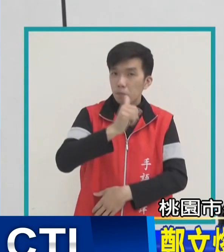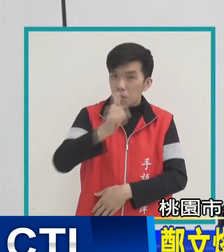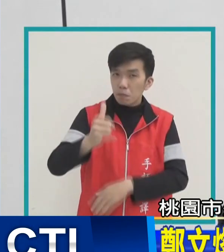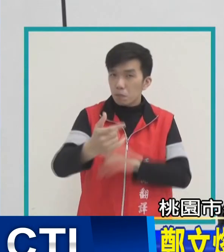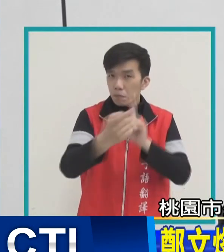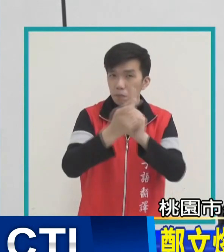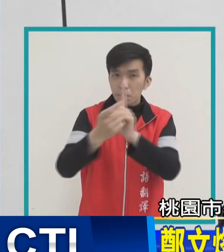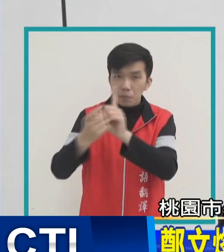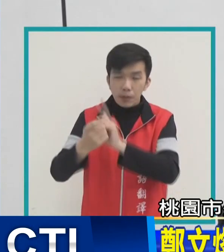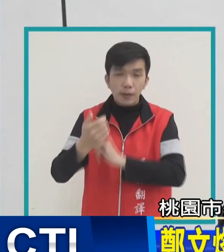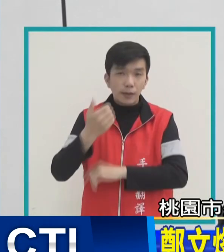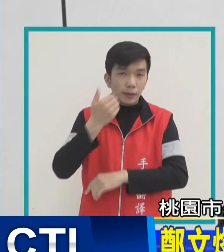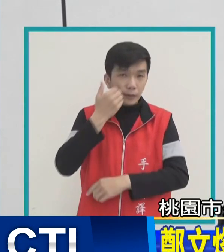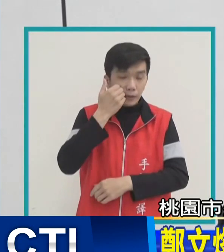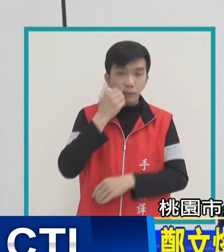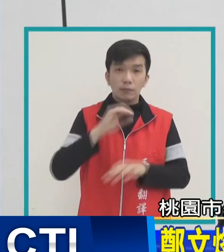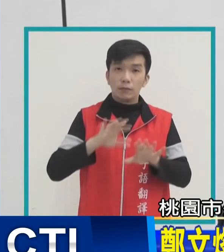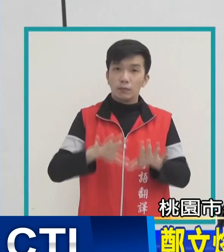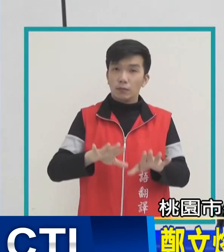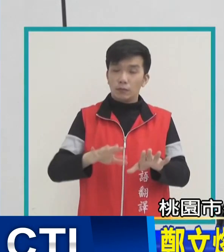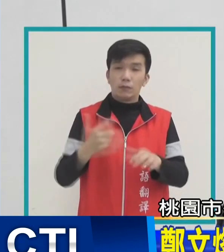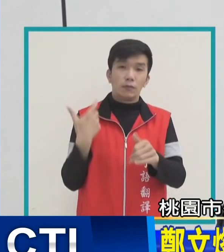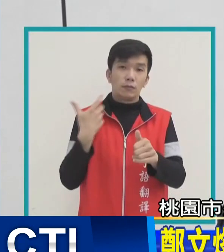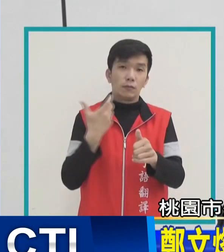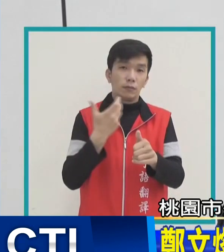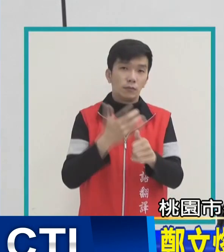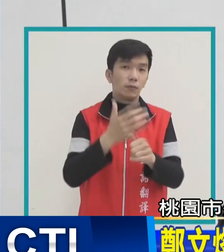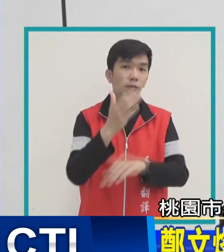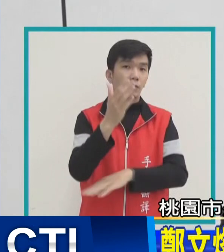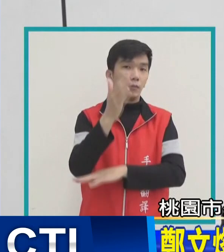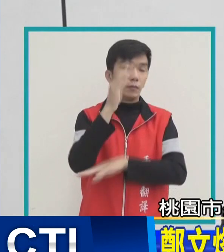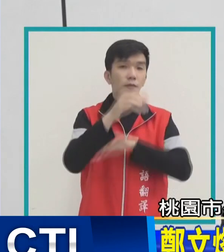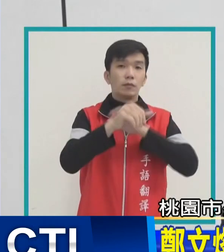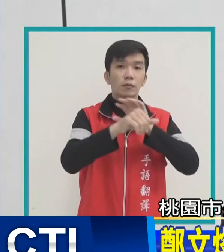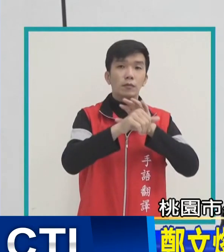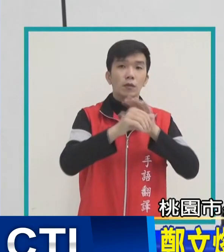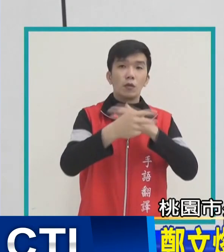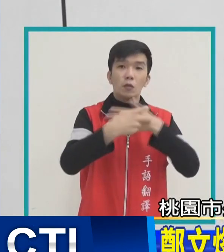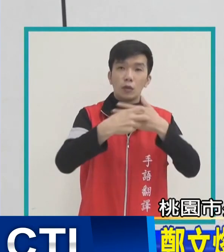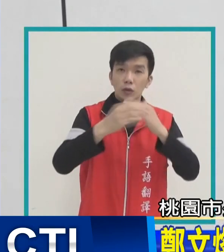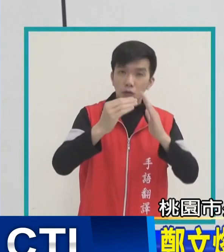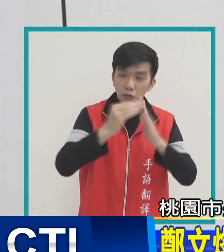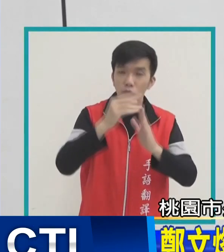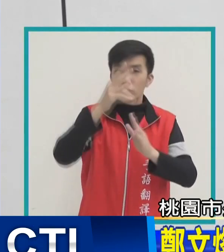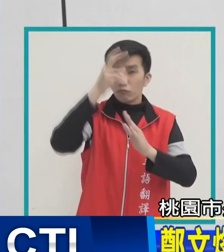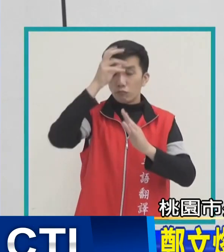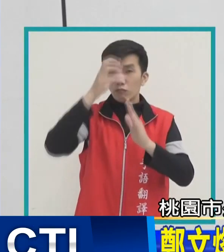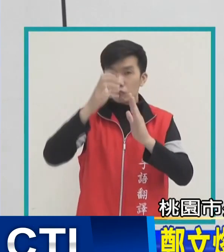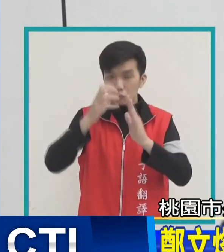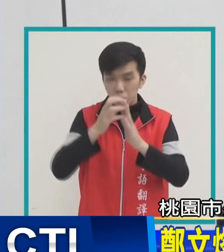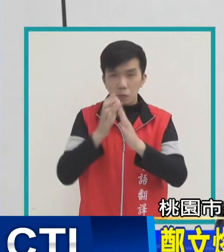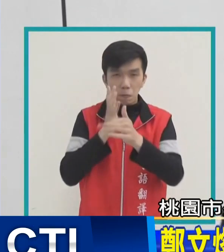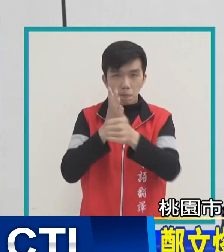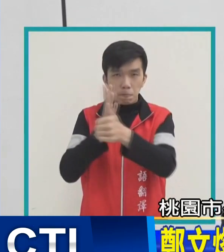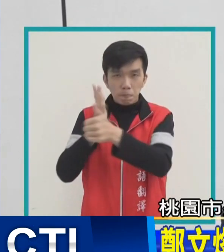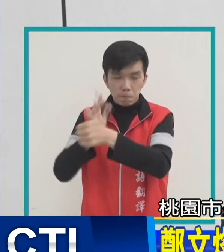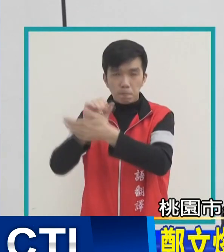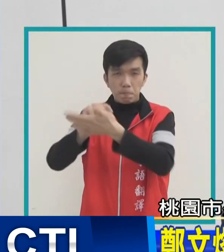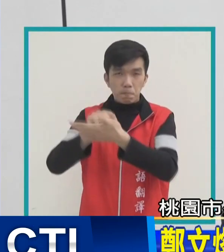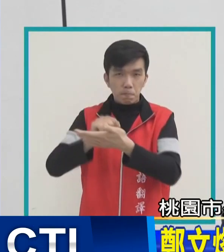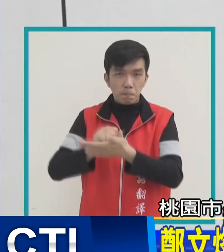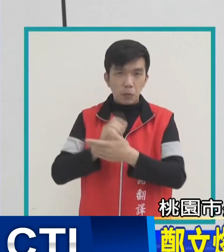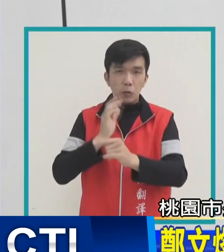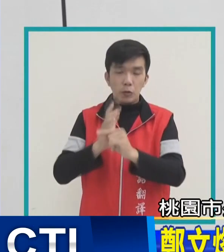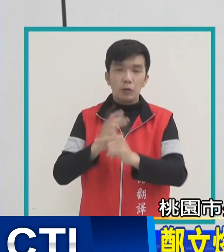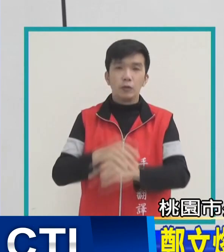有我们市政府的这个卫生局警察局的疫调团队，那特别追踪他的